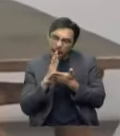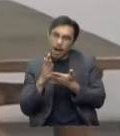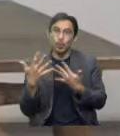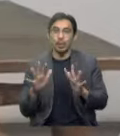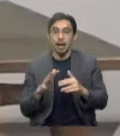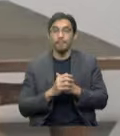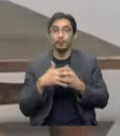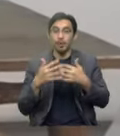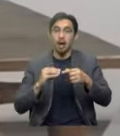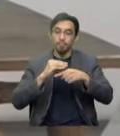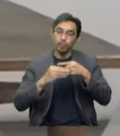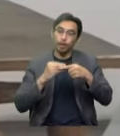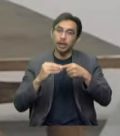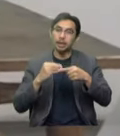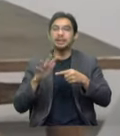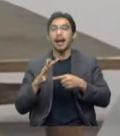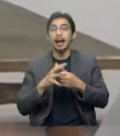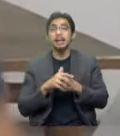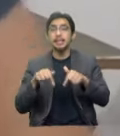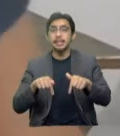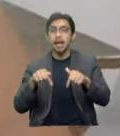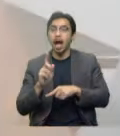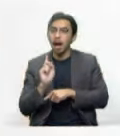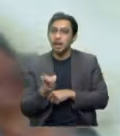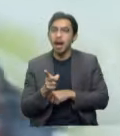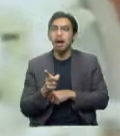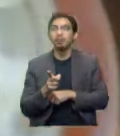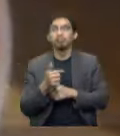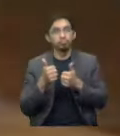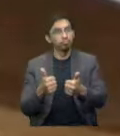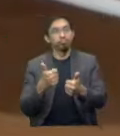jarang sekali, dan ini ternyata di sini ada dan ini luar biasa.